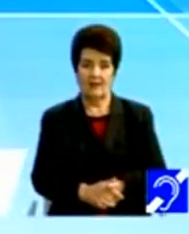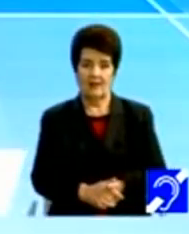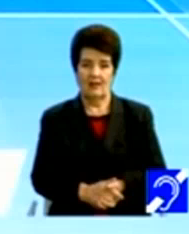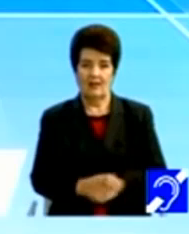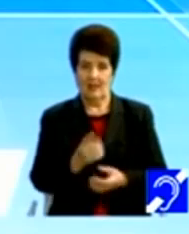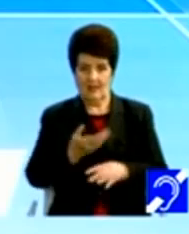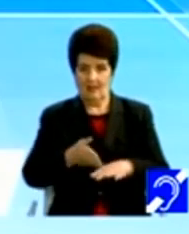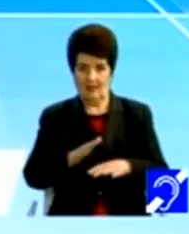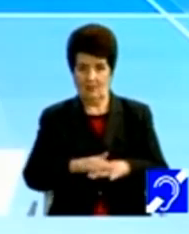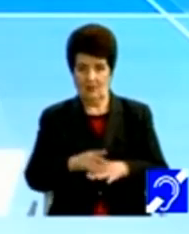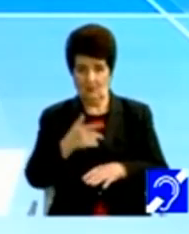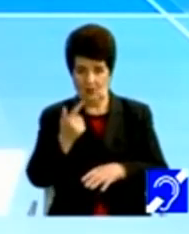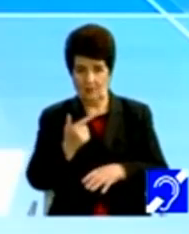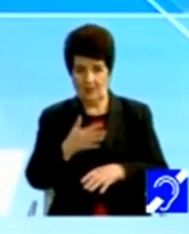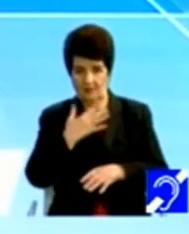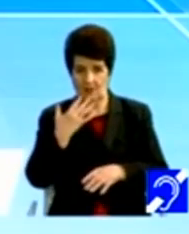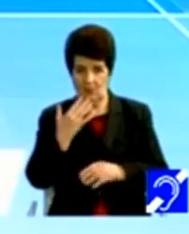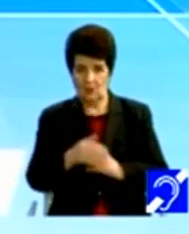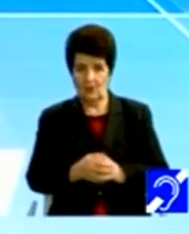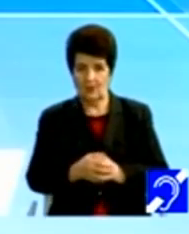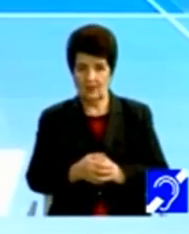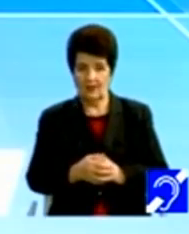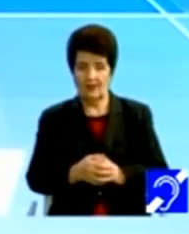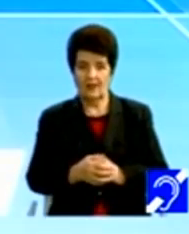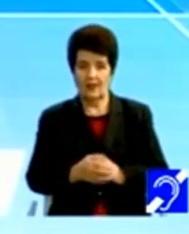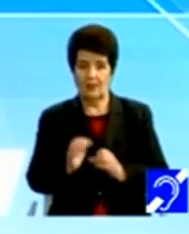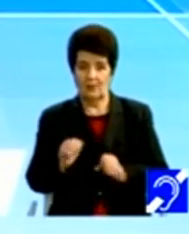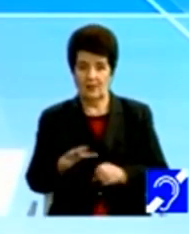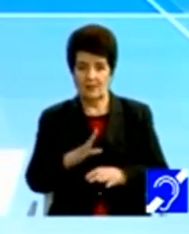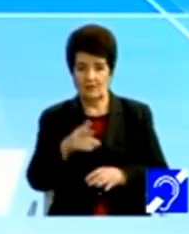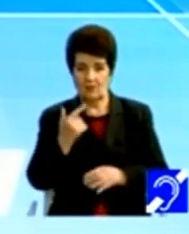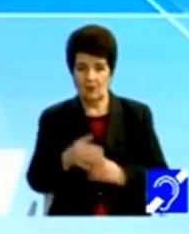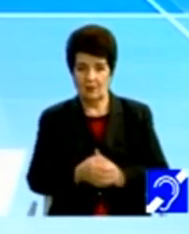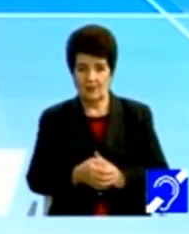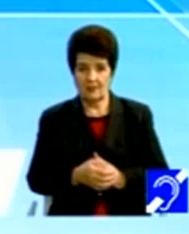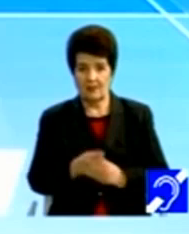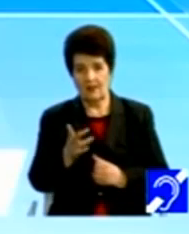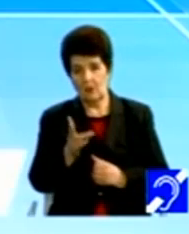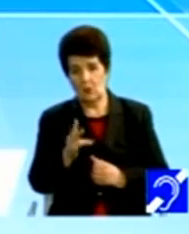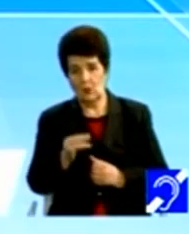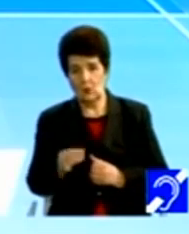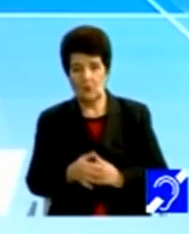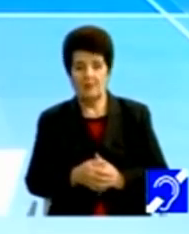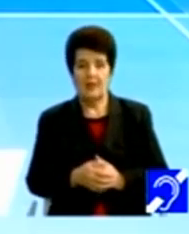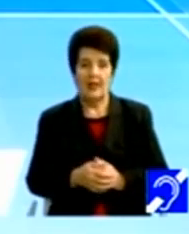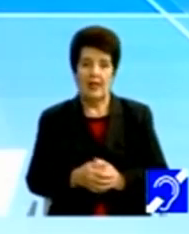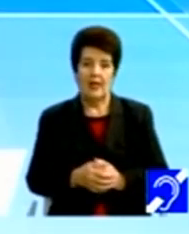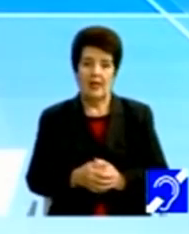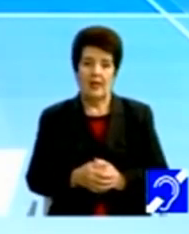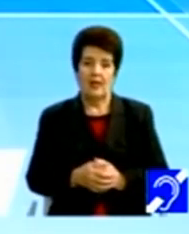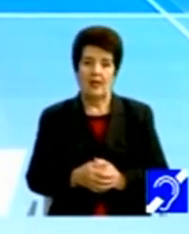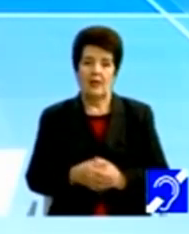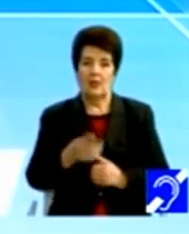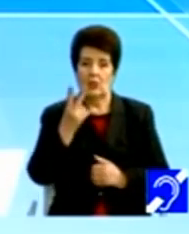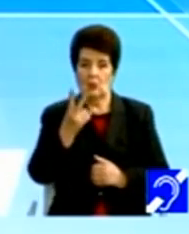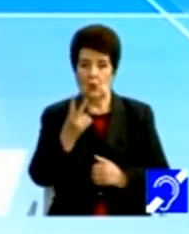dosar complicat, puteți vorbi puțin mai mult, poate mai recuperăm din diferență față de domnul Deliu. Dacă nu, nu. Sunt